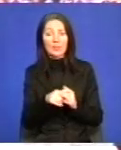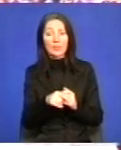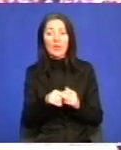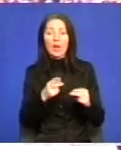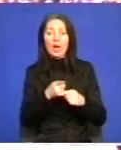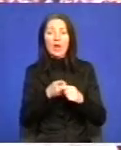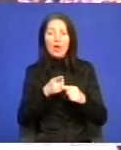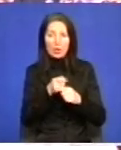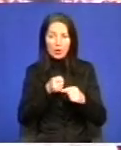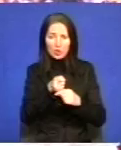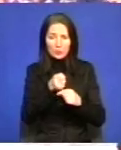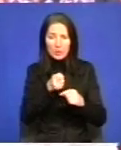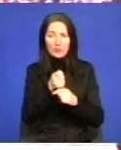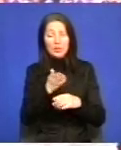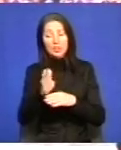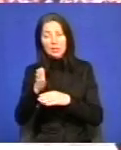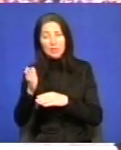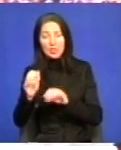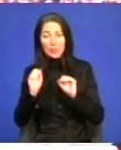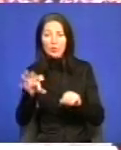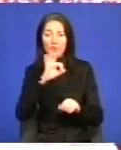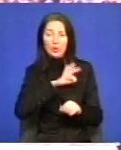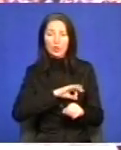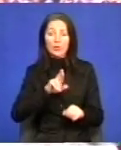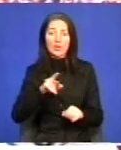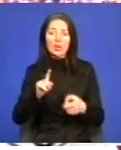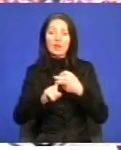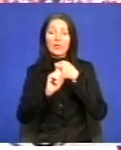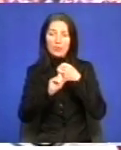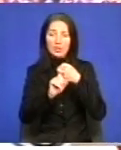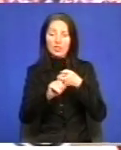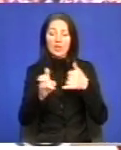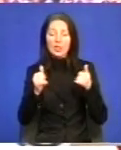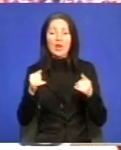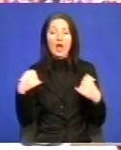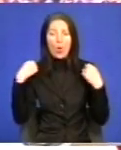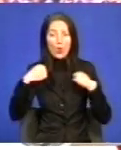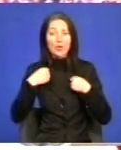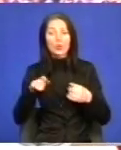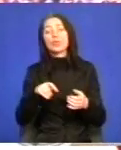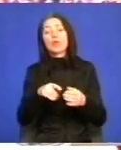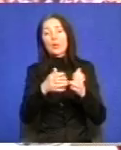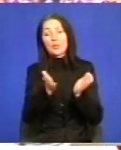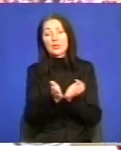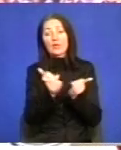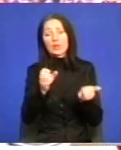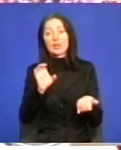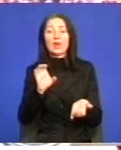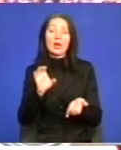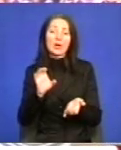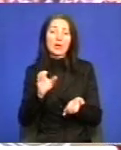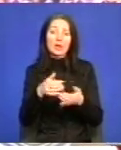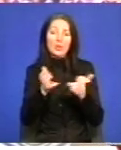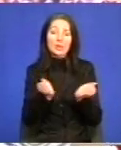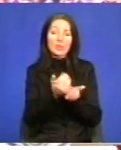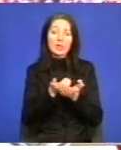Розпилюючи на якісь там частини, можуть використовувати як якісь вішалки для одягу чи підставки для горнят, коли її по